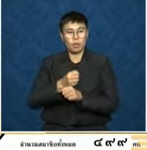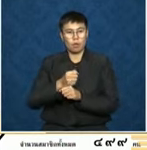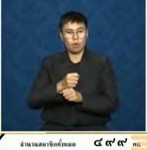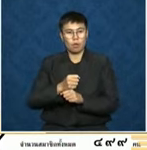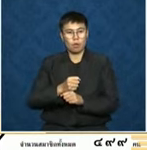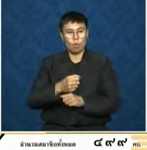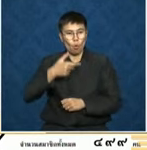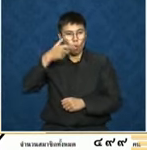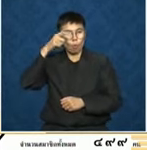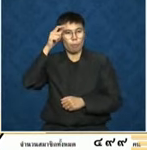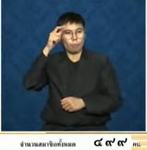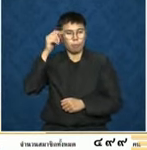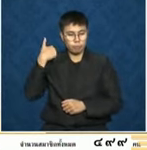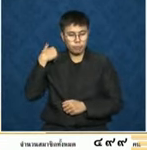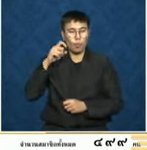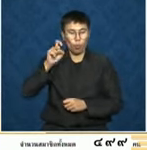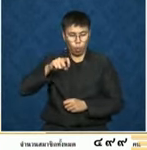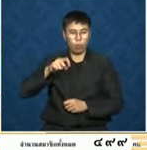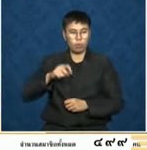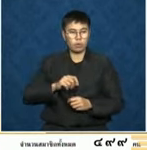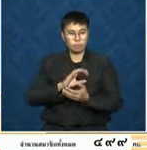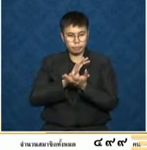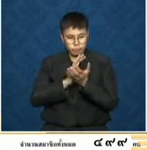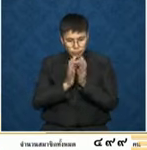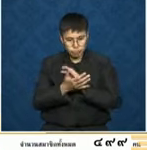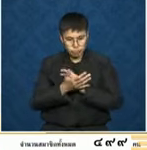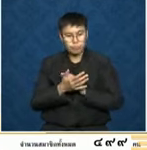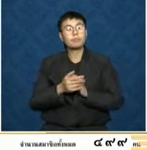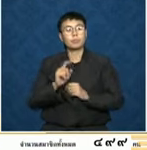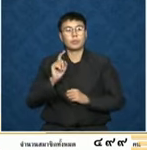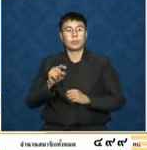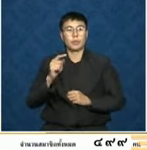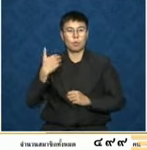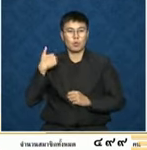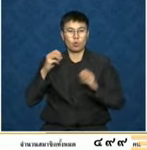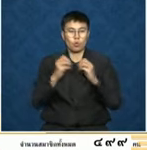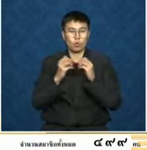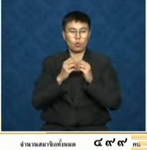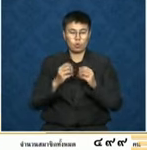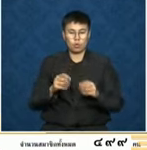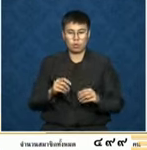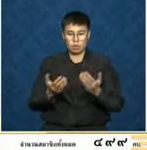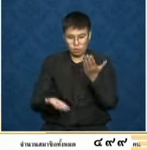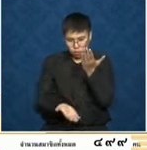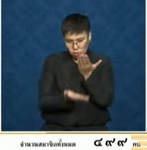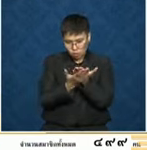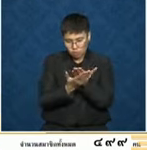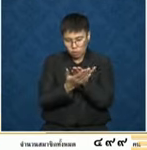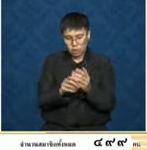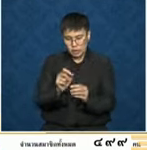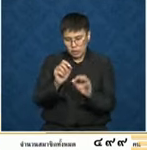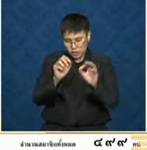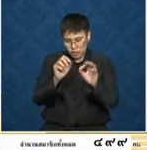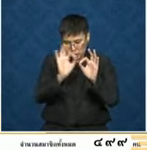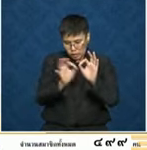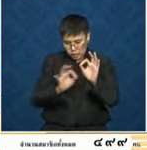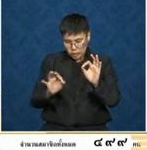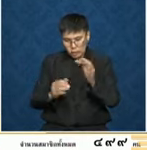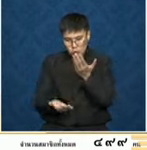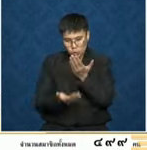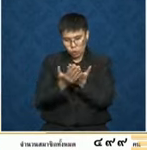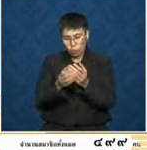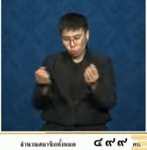สนนะครับต้องใช้เวลาในการปรับตัวนะครับก็ต้องมีคือมันก็วุ่นวายในเชิงเอกสารต้องทำผลกระทบทางรายงานทางการเงินนะครับกับหน่วย